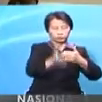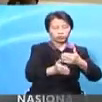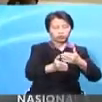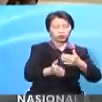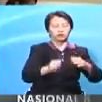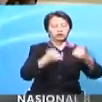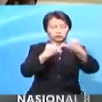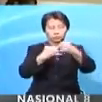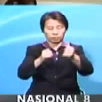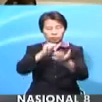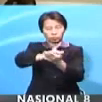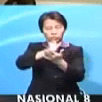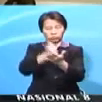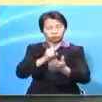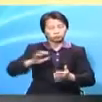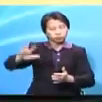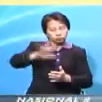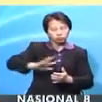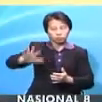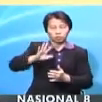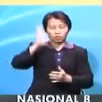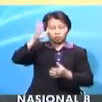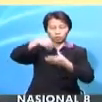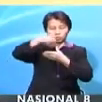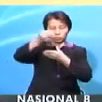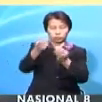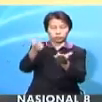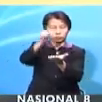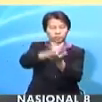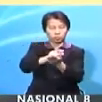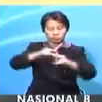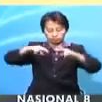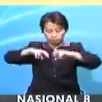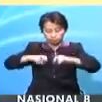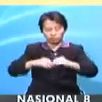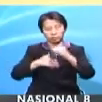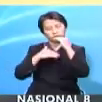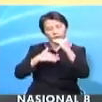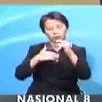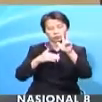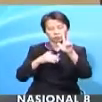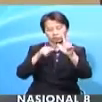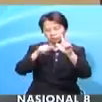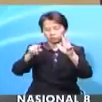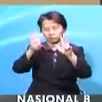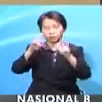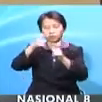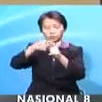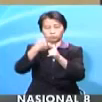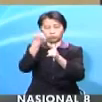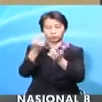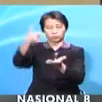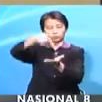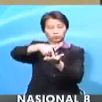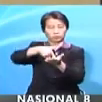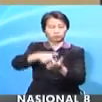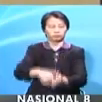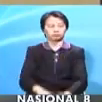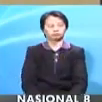jabatan audit menjangkaukan akan mengeluarkan laporan siasatan dalam tempo 3 hingga 4 bulan lagi